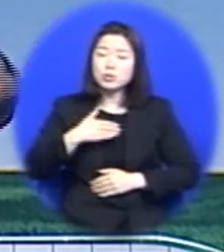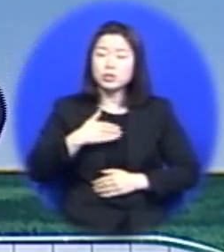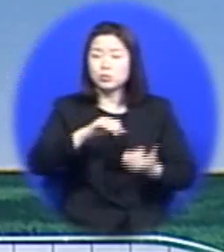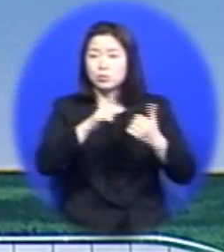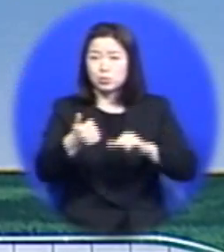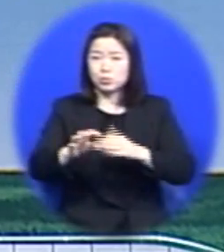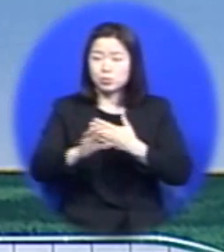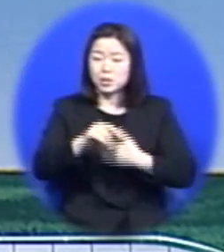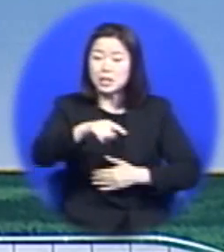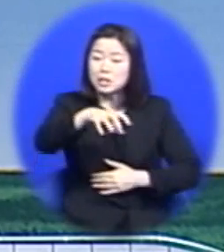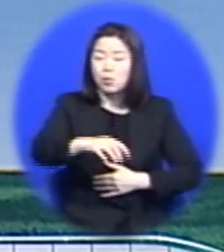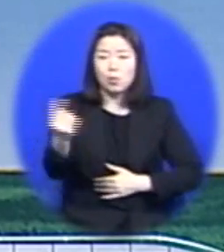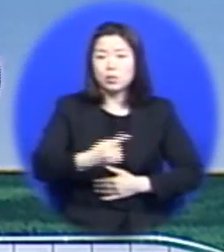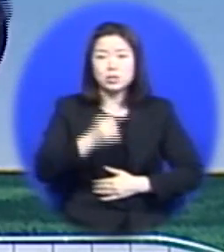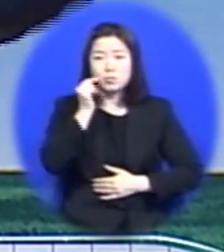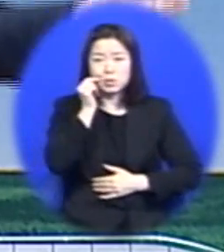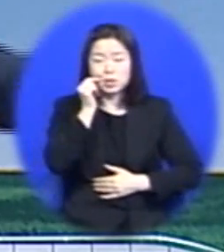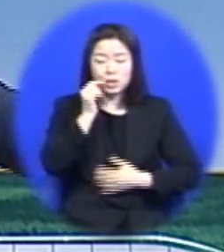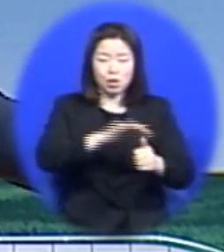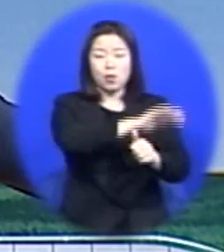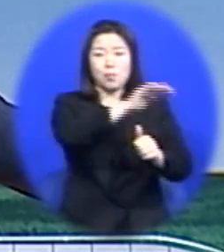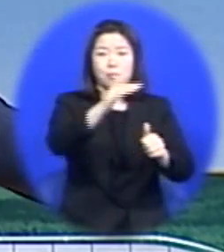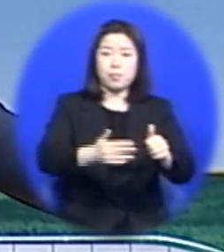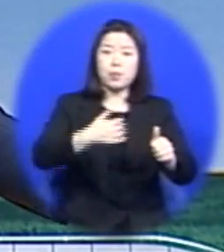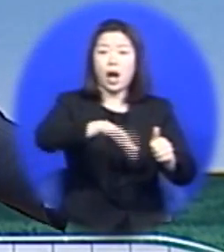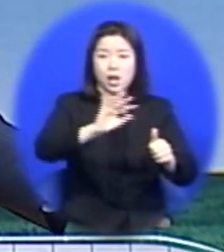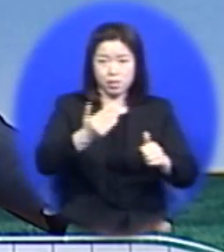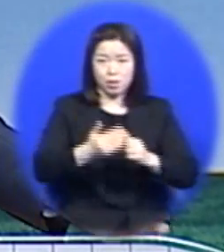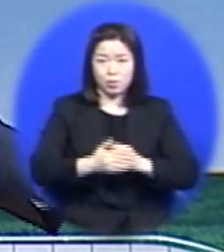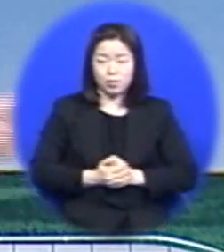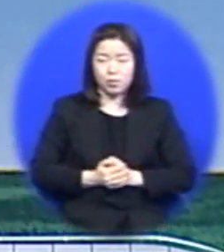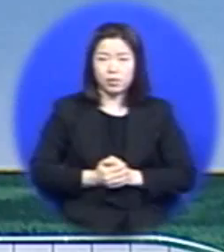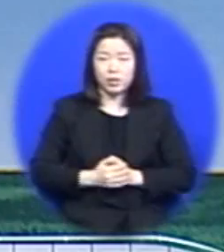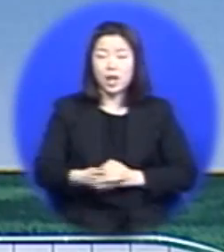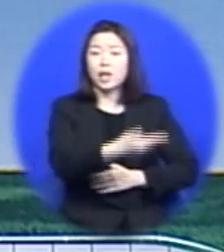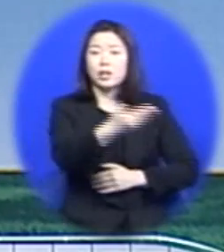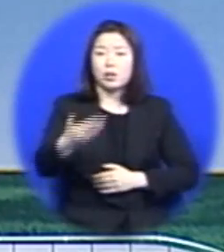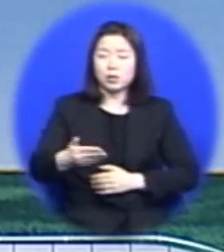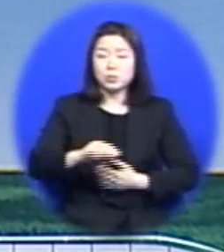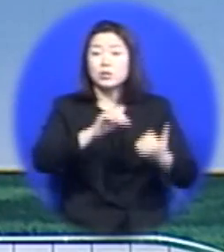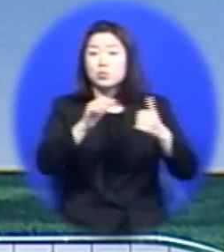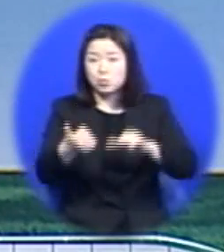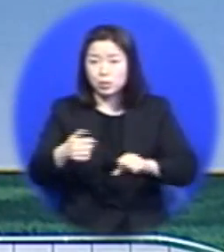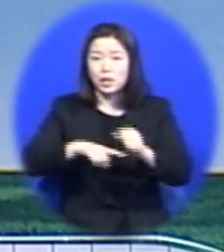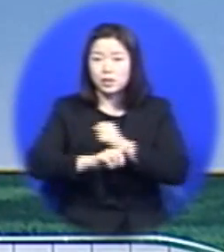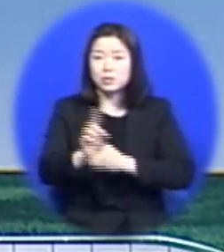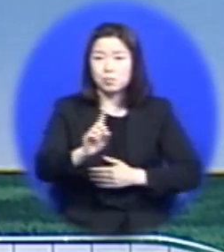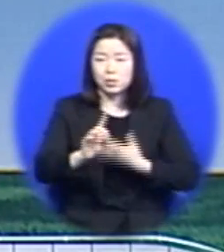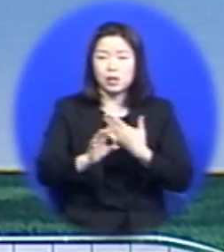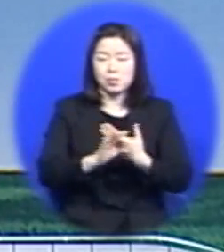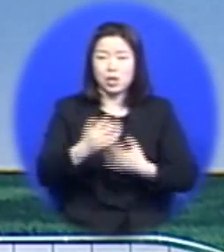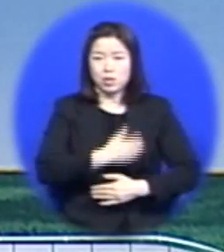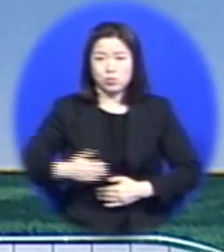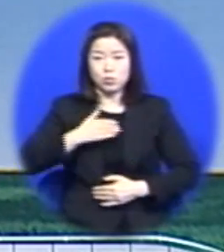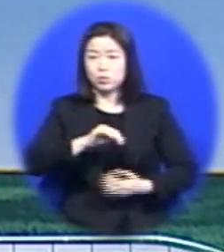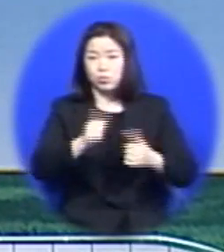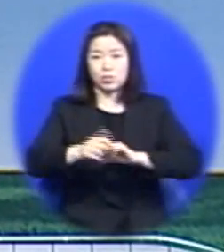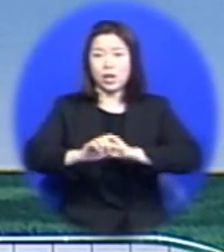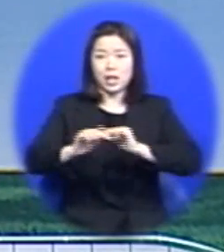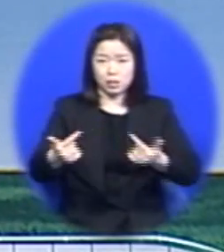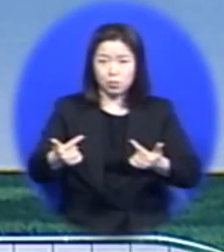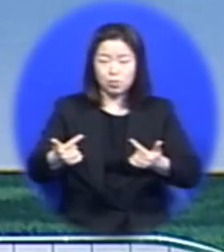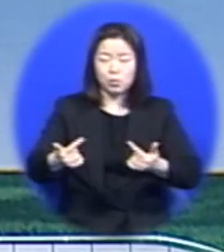오지도 못합니다. 무덤 속에 들어가야죠. 여러분이 죽었다는 것은 육신이 죽은 게 아니고